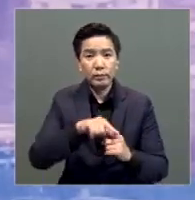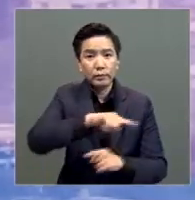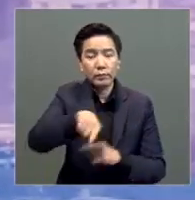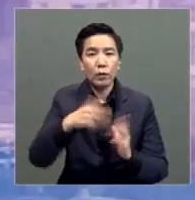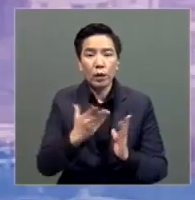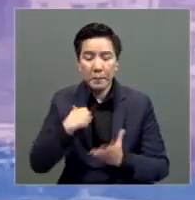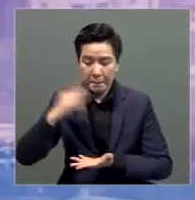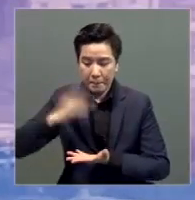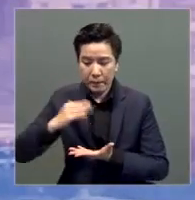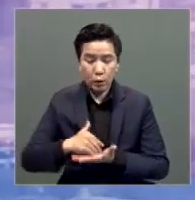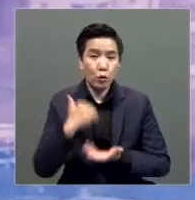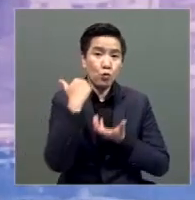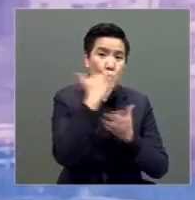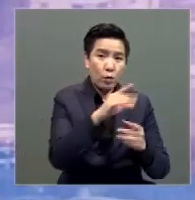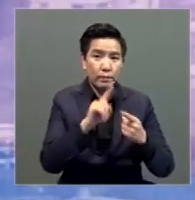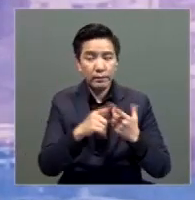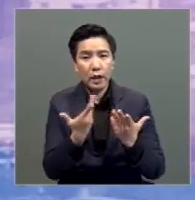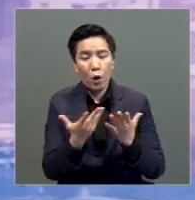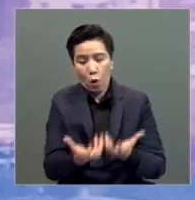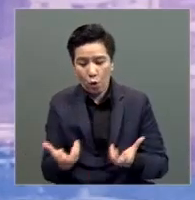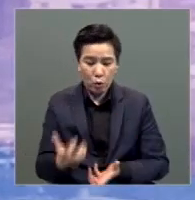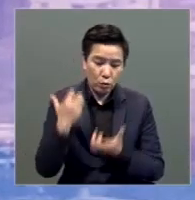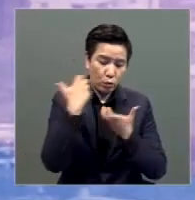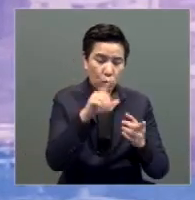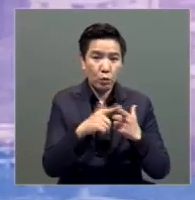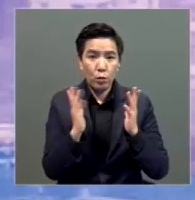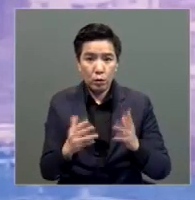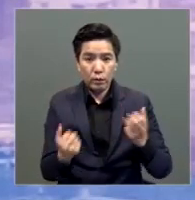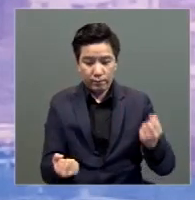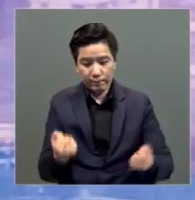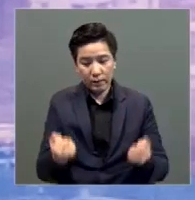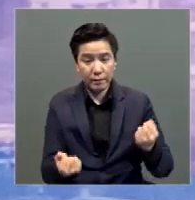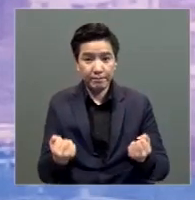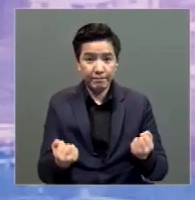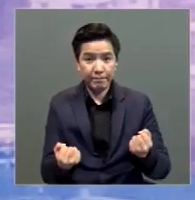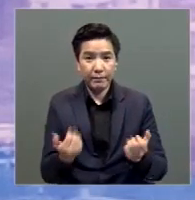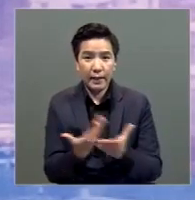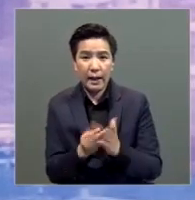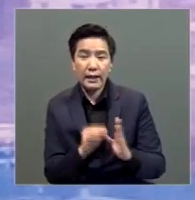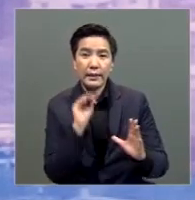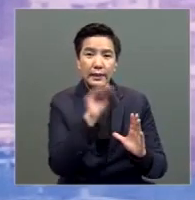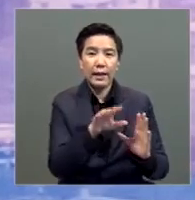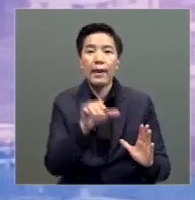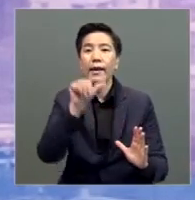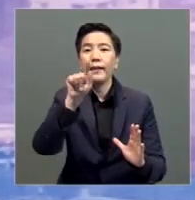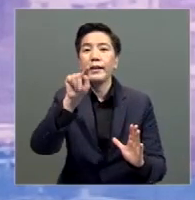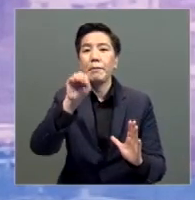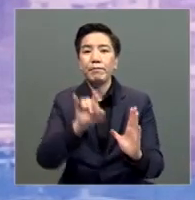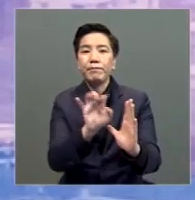คนส่งหนังสือพิมพ์คนส่งสินค้าคนที่ขับรถเอาเงินไปเติมตู้ ATM